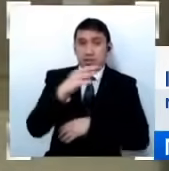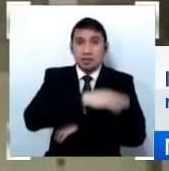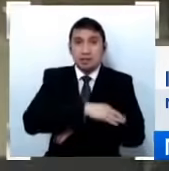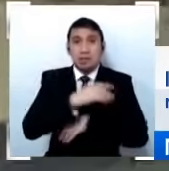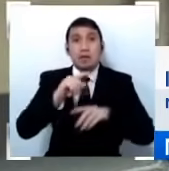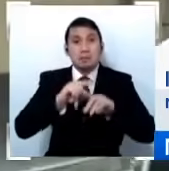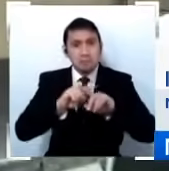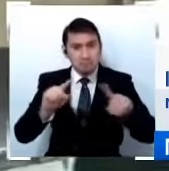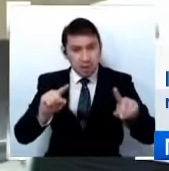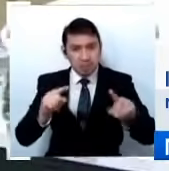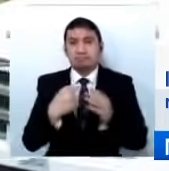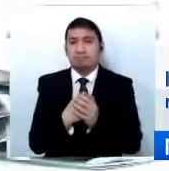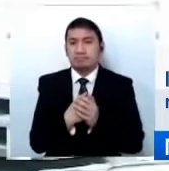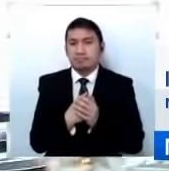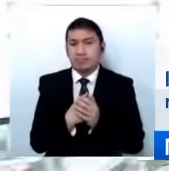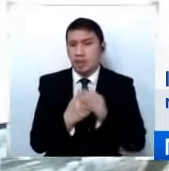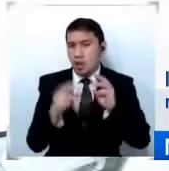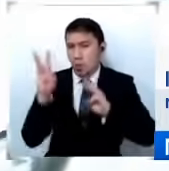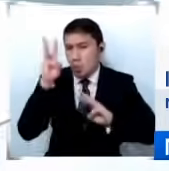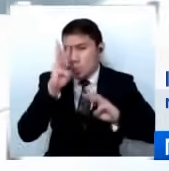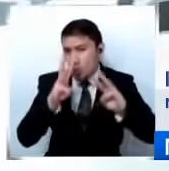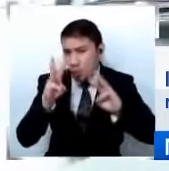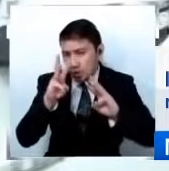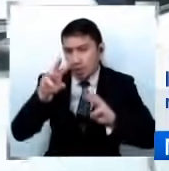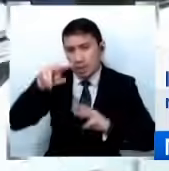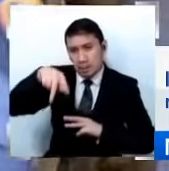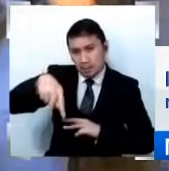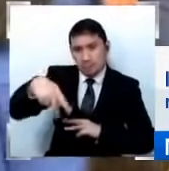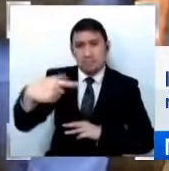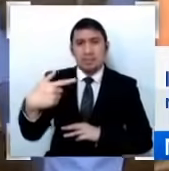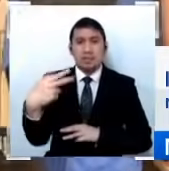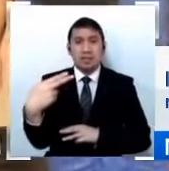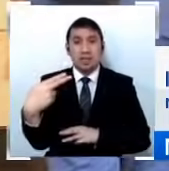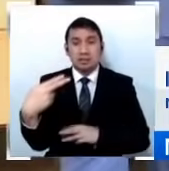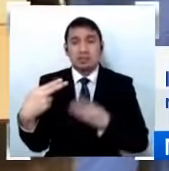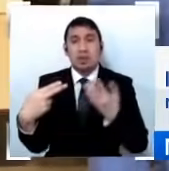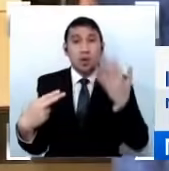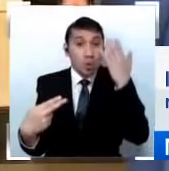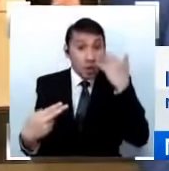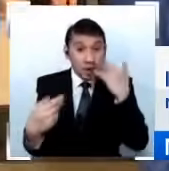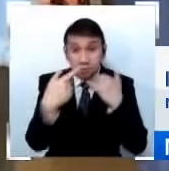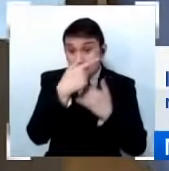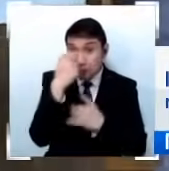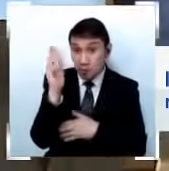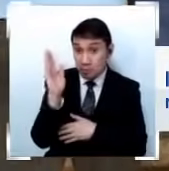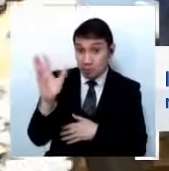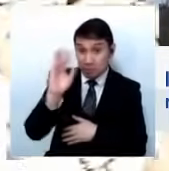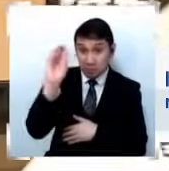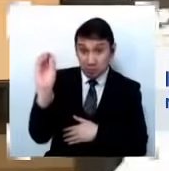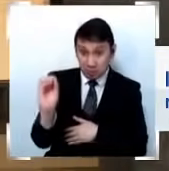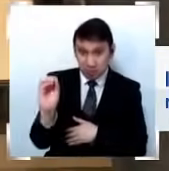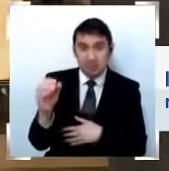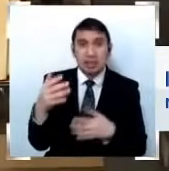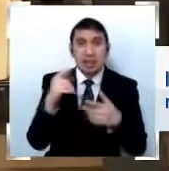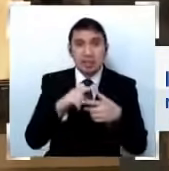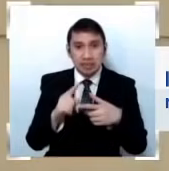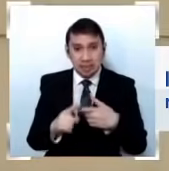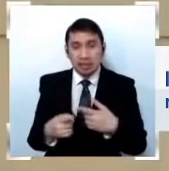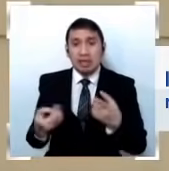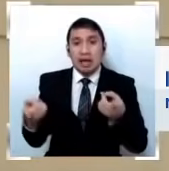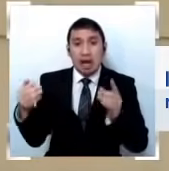ang pamunuan ng ospital. Dahil noong huling umabot sa 50% ang bed occupancy nila, biglang sumipa ang mga kaso sa loob